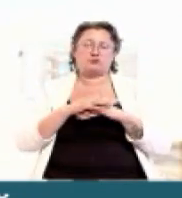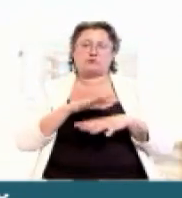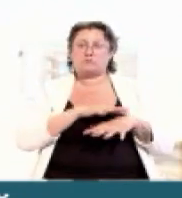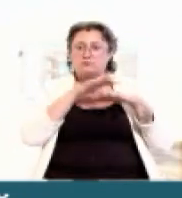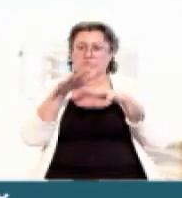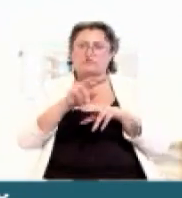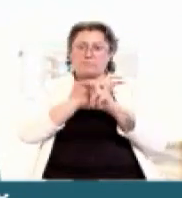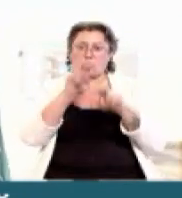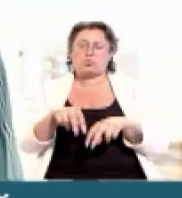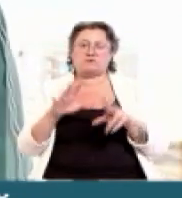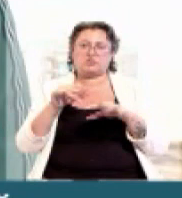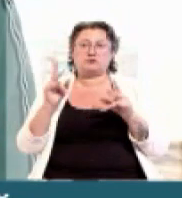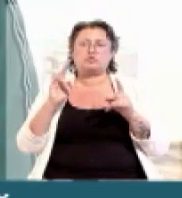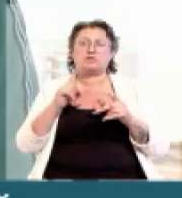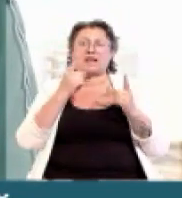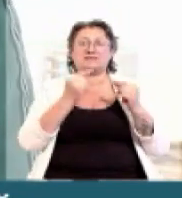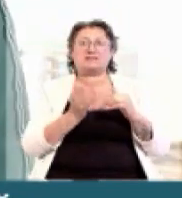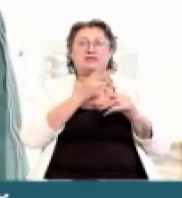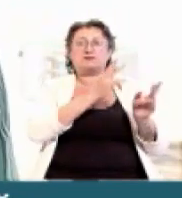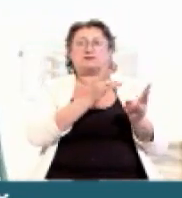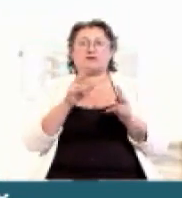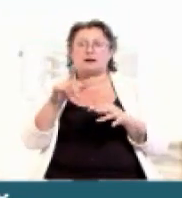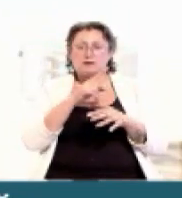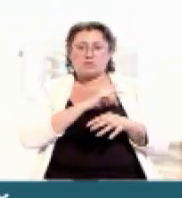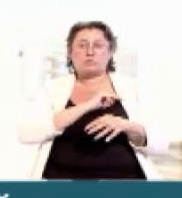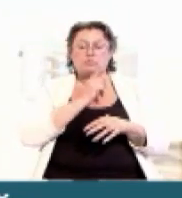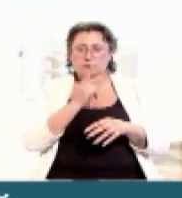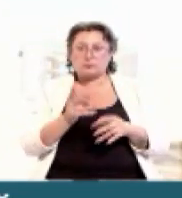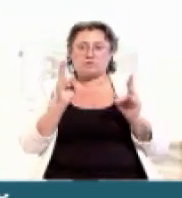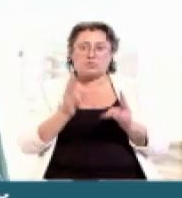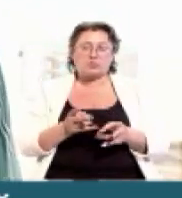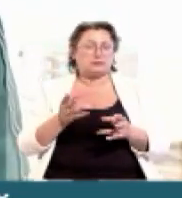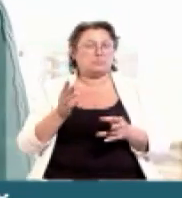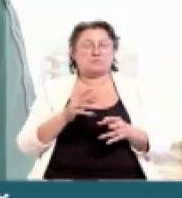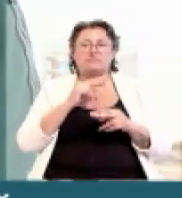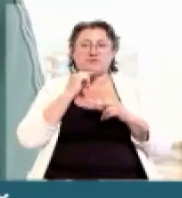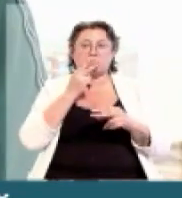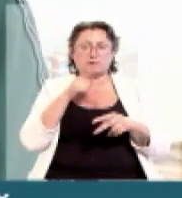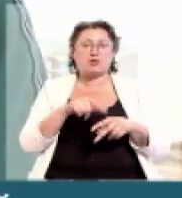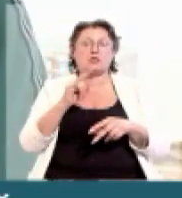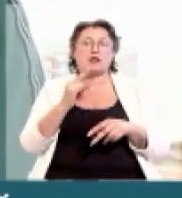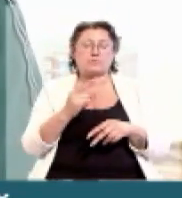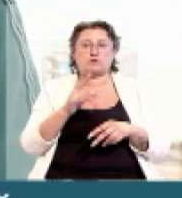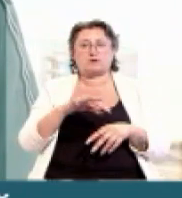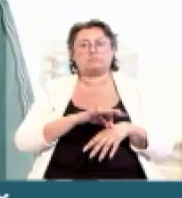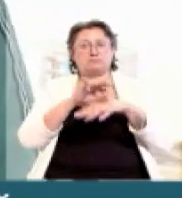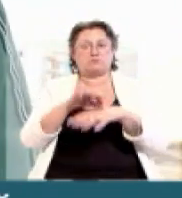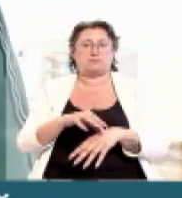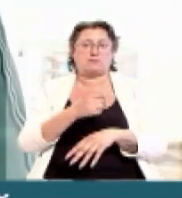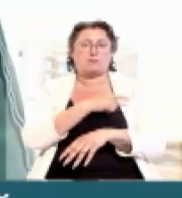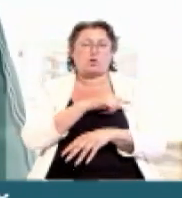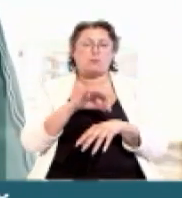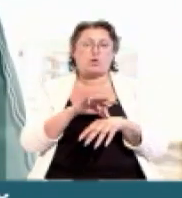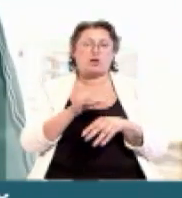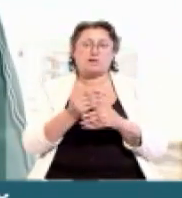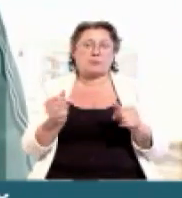обращаются в травмпункт. Все, что накопилось за день, они пришли с работы, они свои дела сделали, обратили внимание на ребенка. И боль не